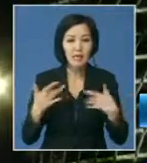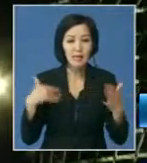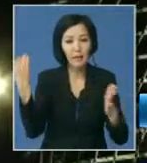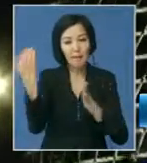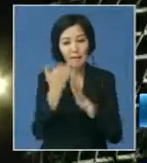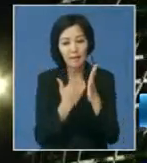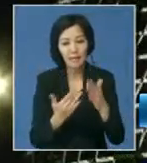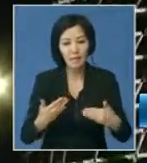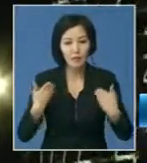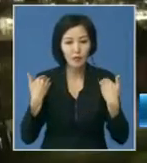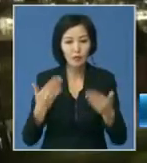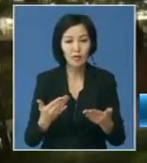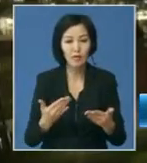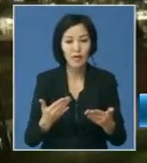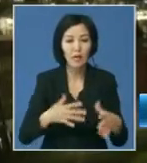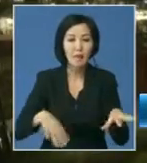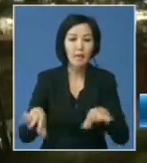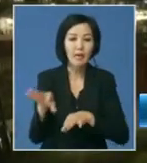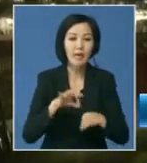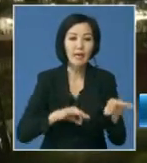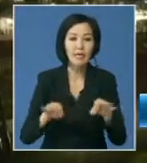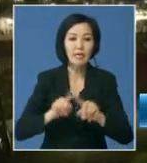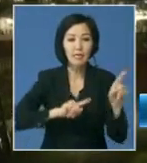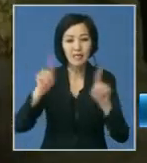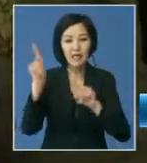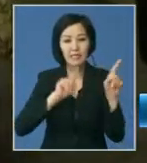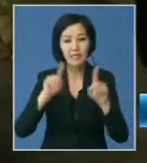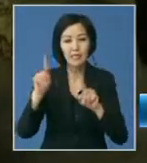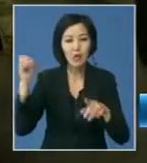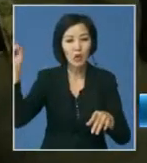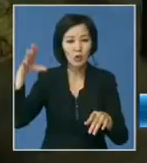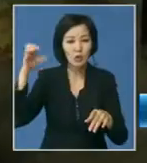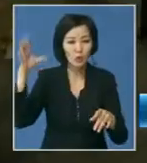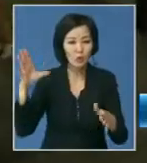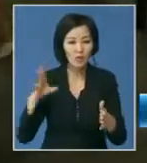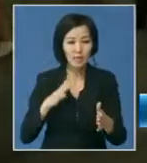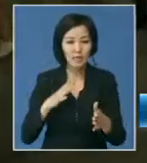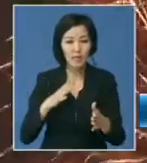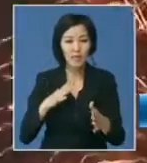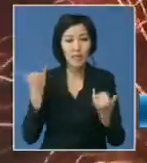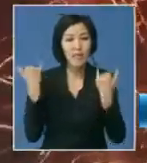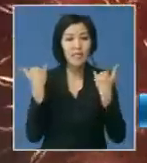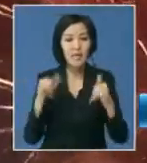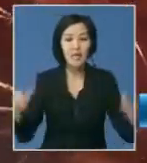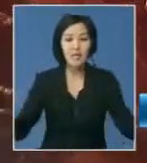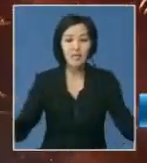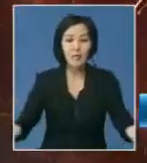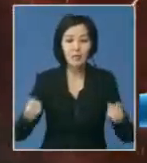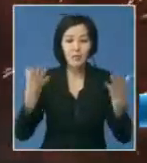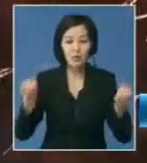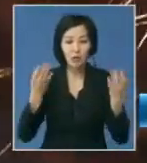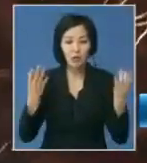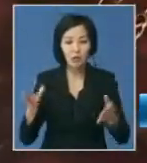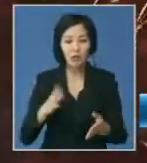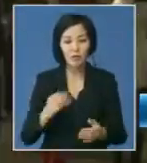қойылса, Нұрәлем көгінде проекциялық лазерлі шоу жасалды. Астананың айбынын асқақтатқан таңғажайып отшашу берілді. Жизрасиева